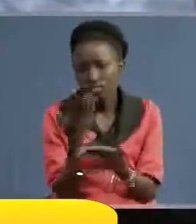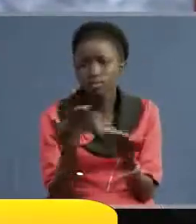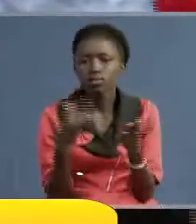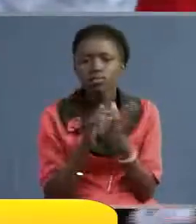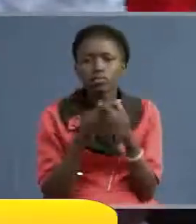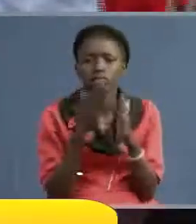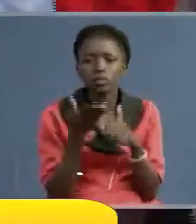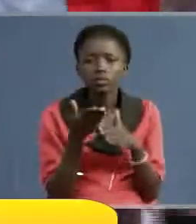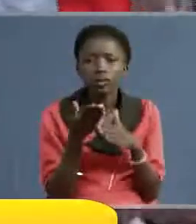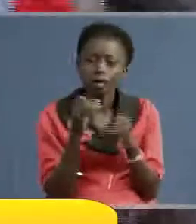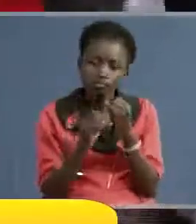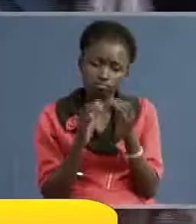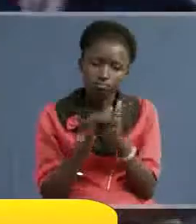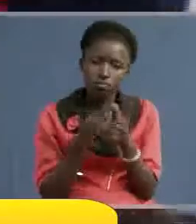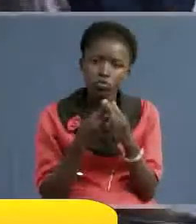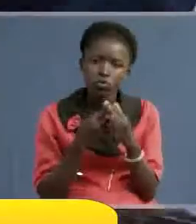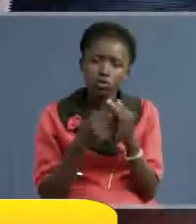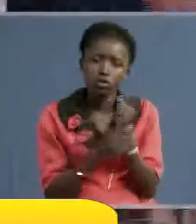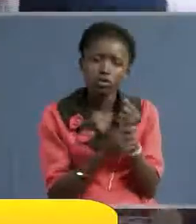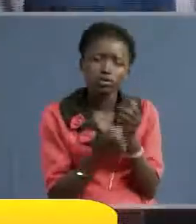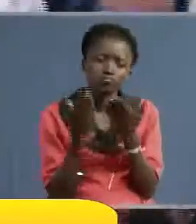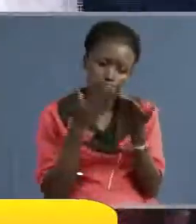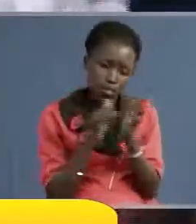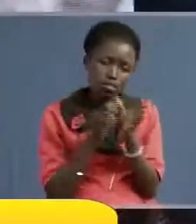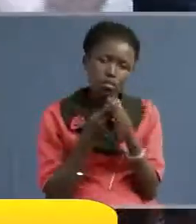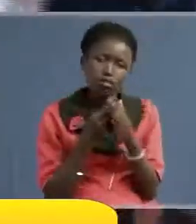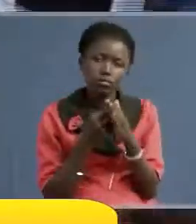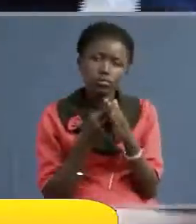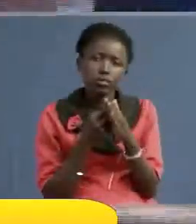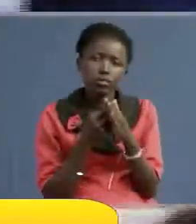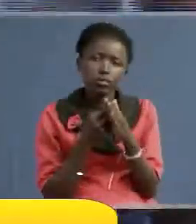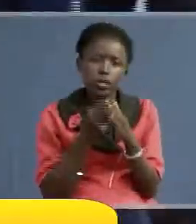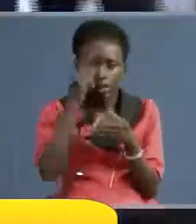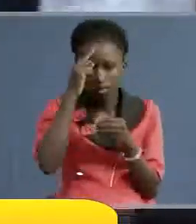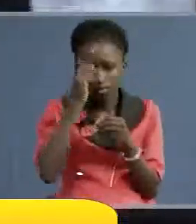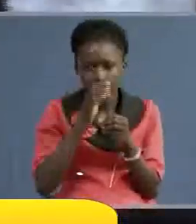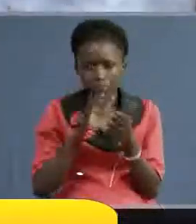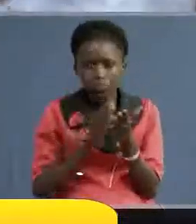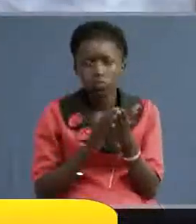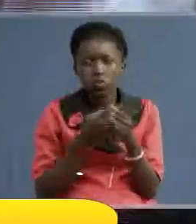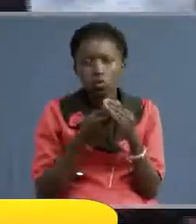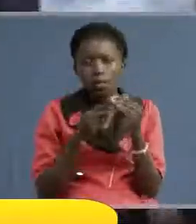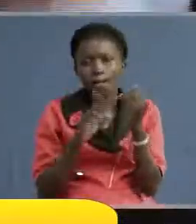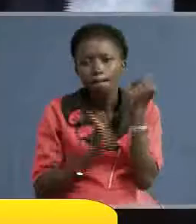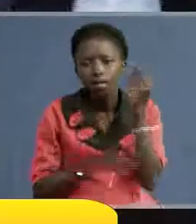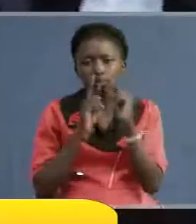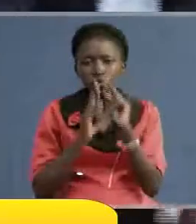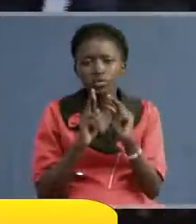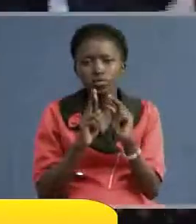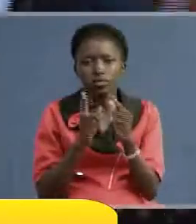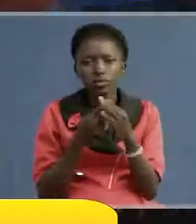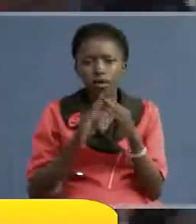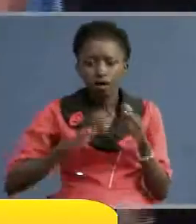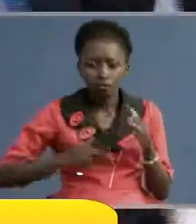madogo ambayo mwishowe huwadhuru. Mambo haya ni kama vile kutojiamini, kutofanya vizuri shuleni, matatizo